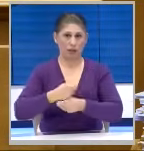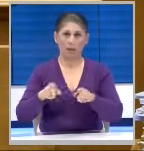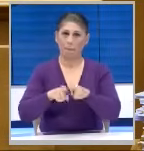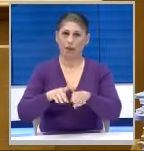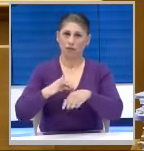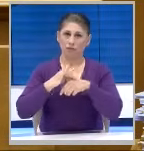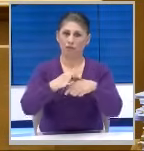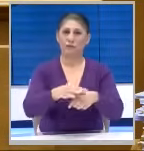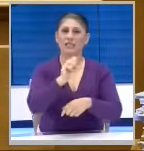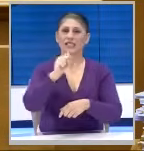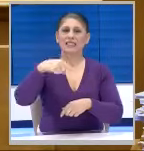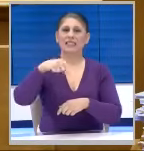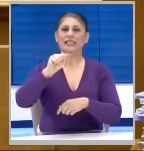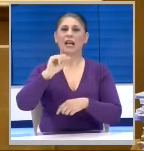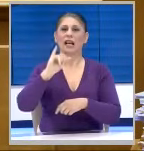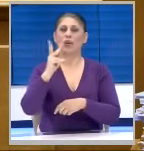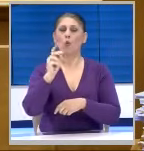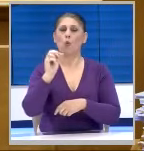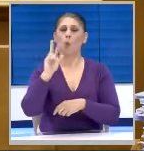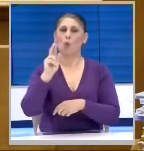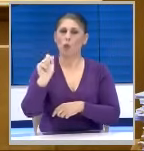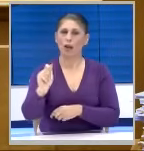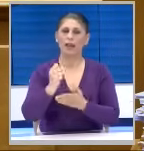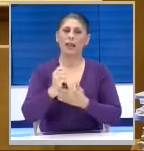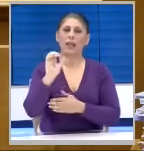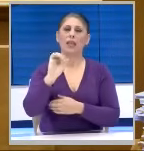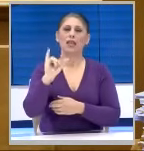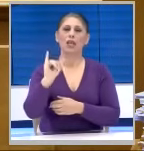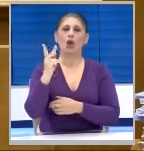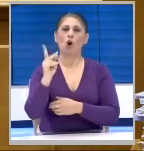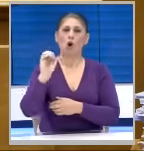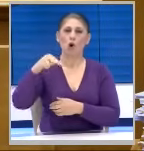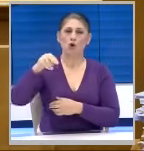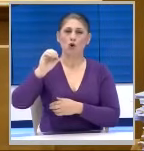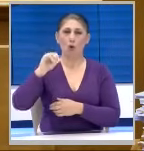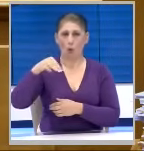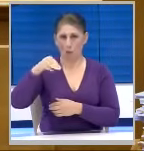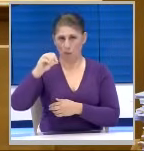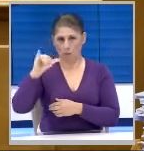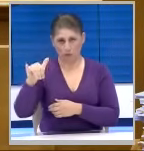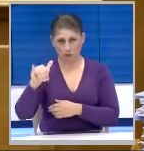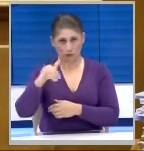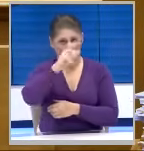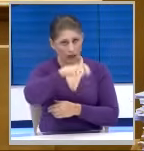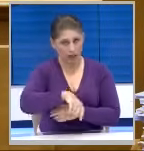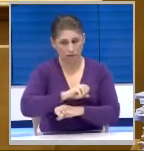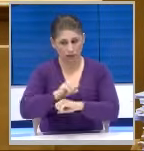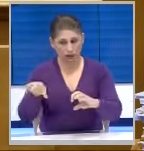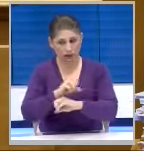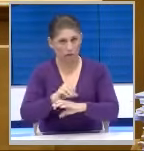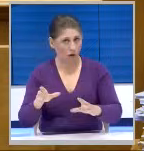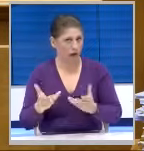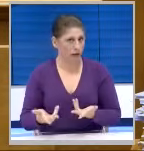σταϊκούρα και με τον κύριο οικονόμου και με άλλα στελέχη σας ε δώσατε εσείς την πληροφόρηση